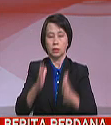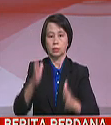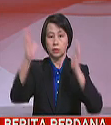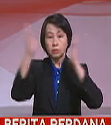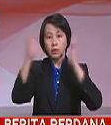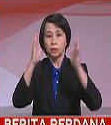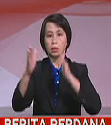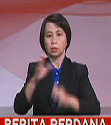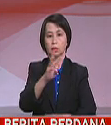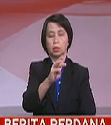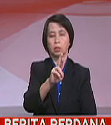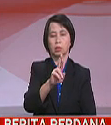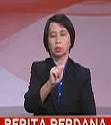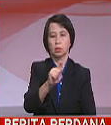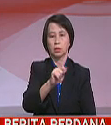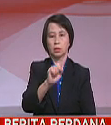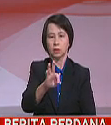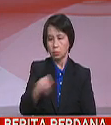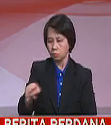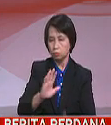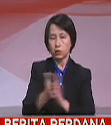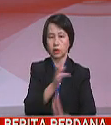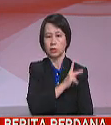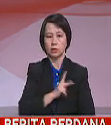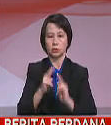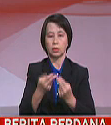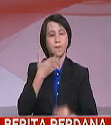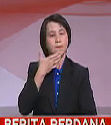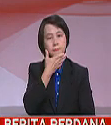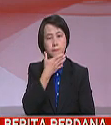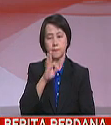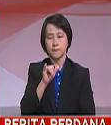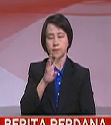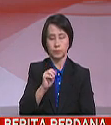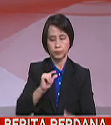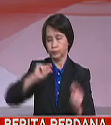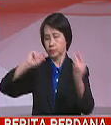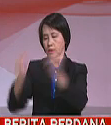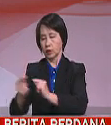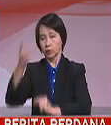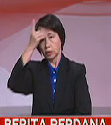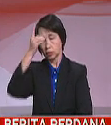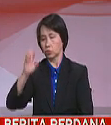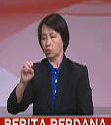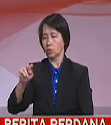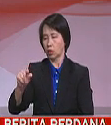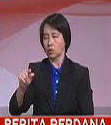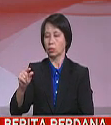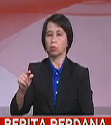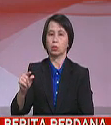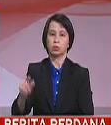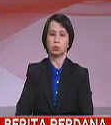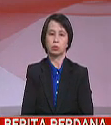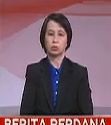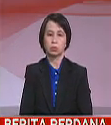kebangsaan Muhammad Razi Ismail sebagai ketua unit beliau FM menggantikan 1omg Swift